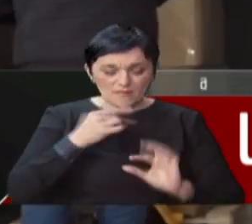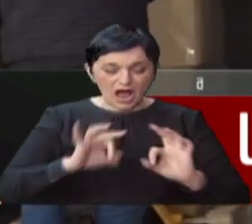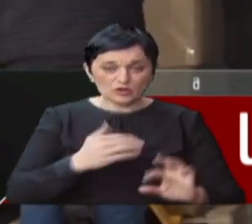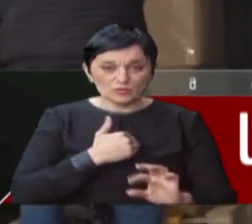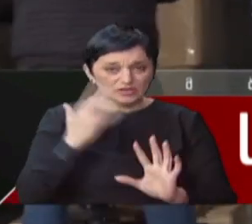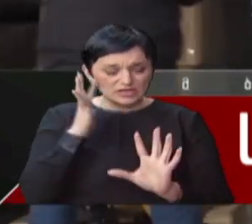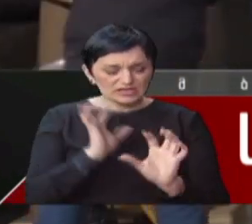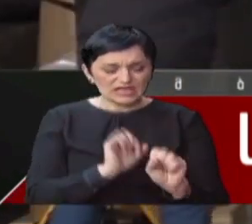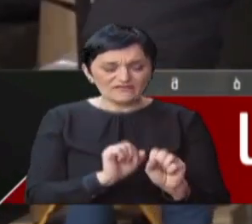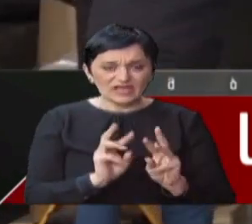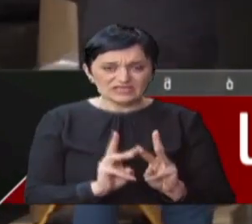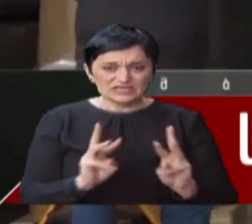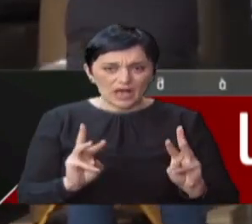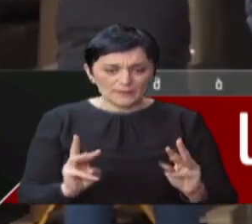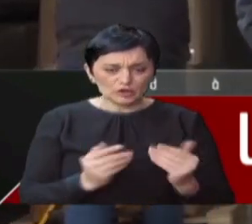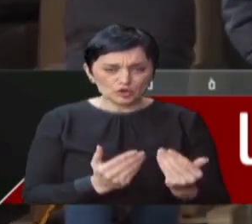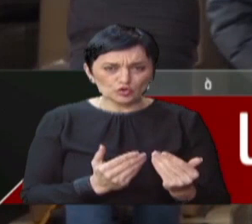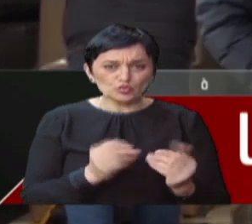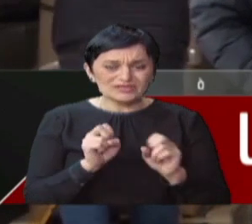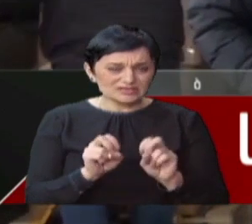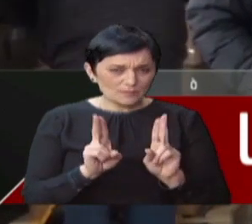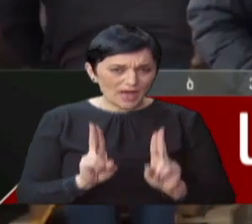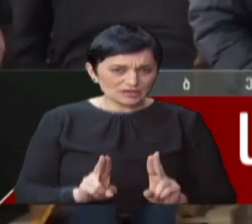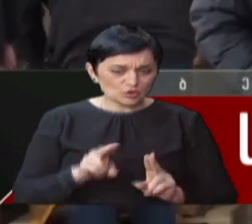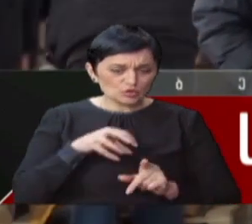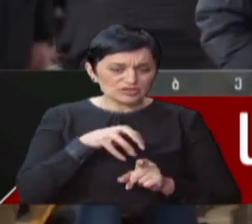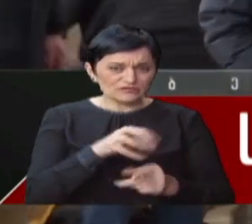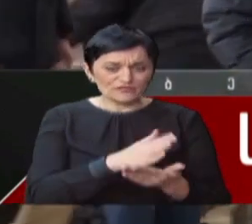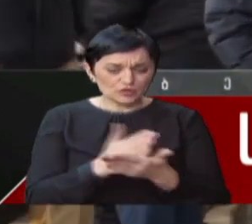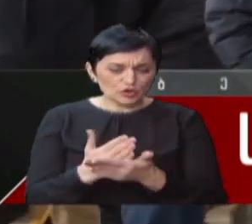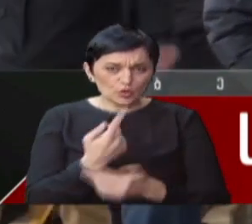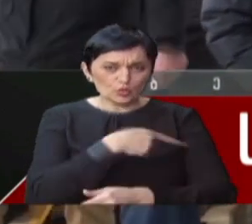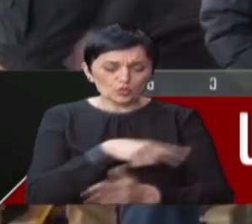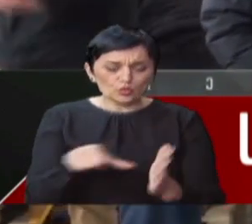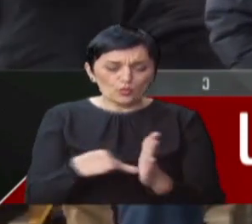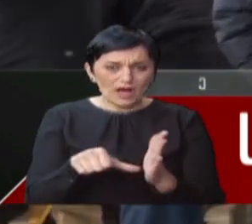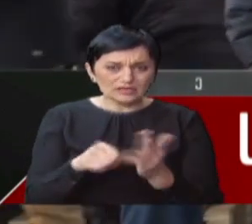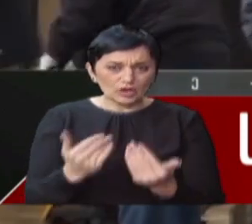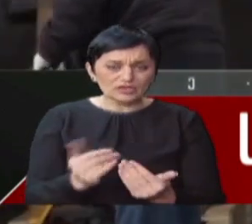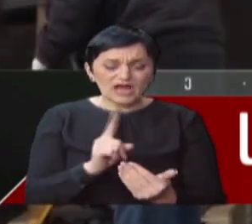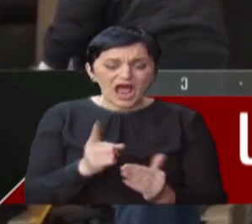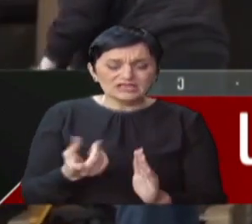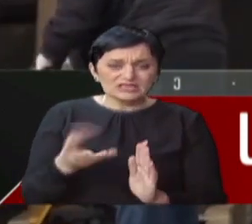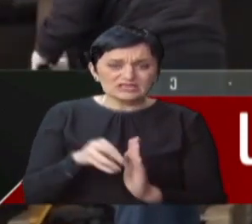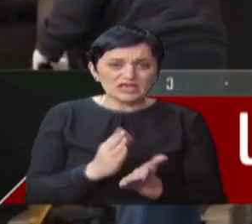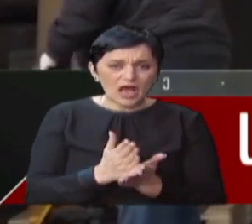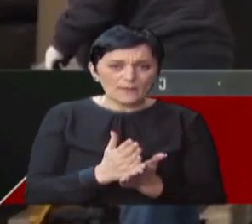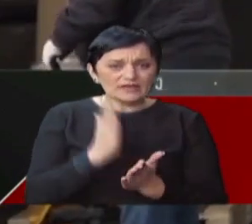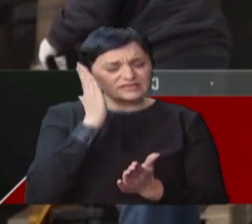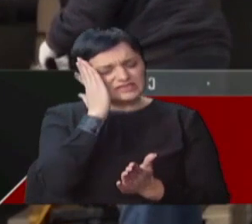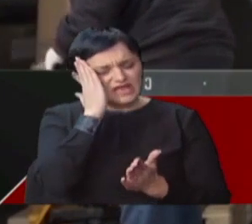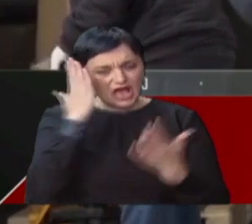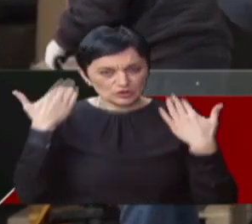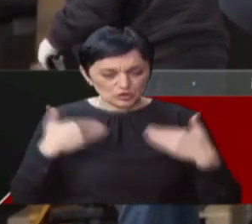გადაუხადო თავდაცვის სამინისტროს, რომელმაც სპეციალური ტვირთი გამოყო ჰუმანიტარული დახმარებისთვის, რაც მოიცავს საძილე